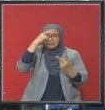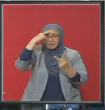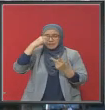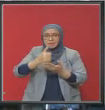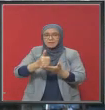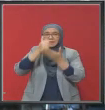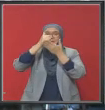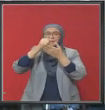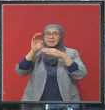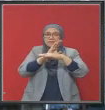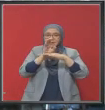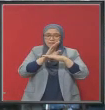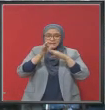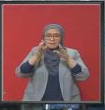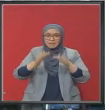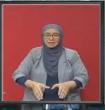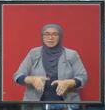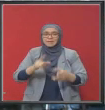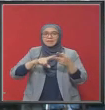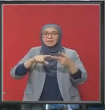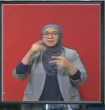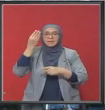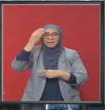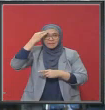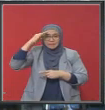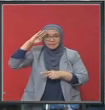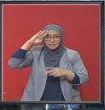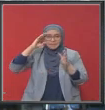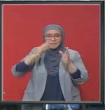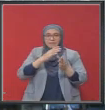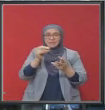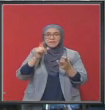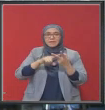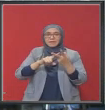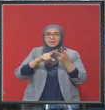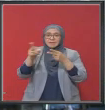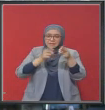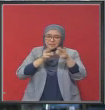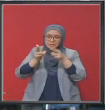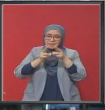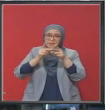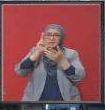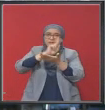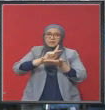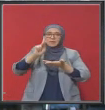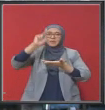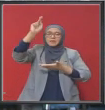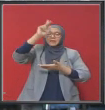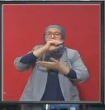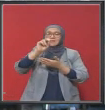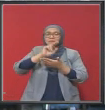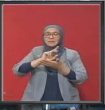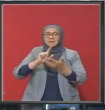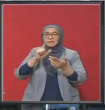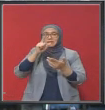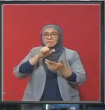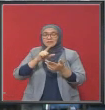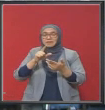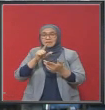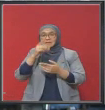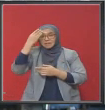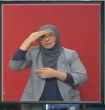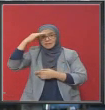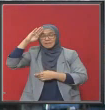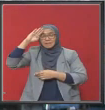Bumiputera dan pengurus e-polis latihan Bumiputera termasuk ipts yang terjejas obat pencahar mikopi Nights in